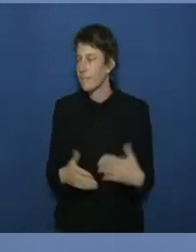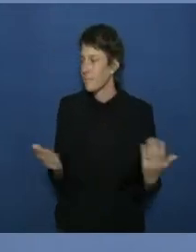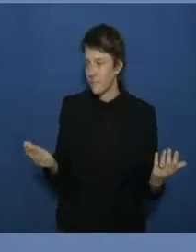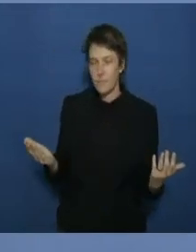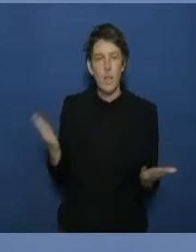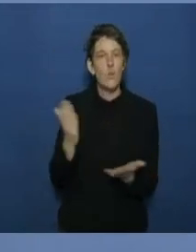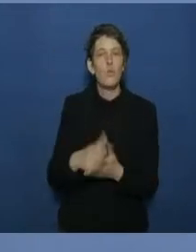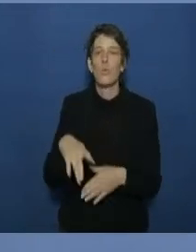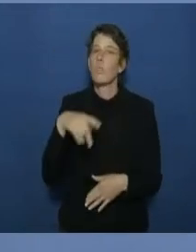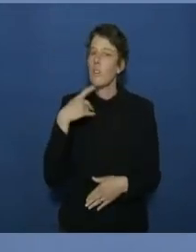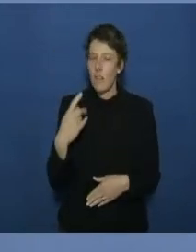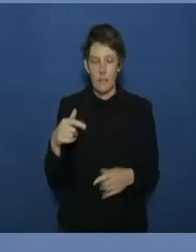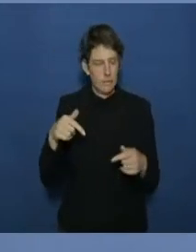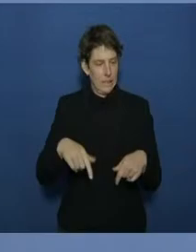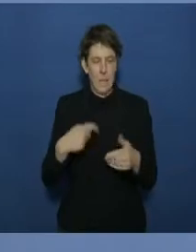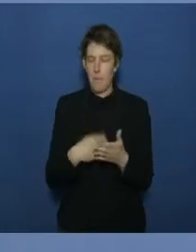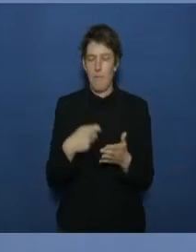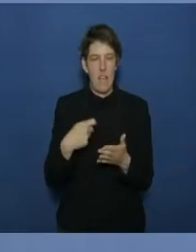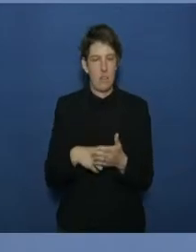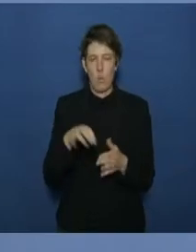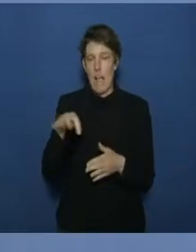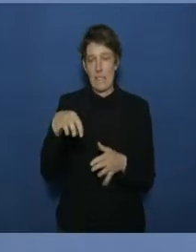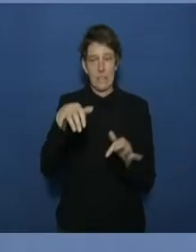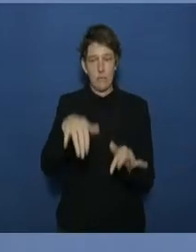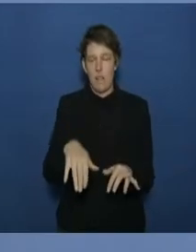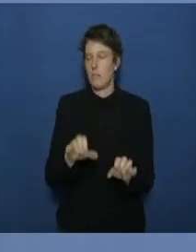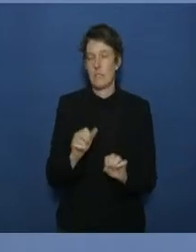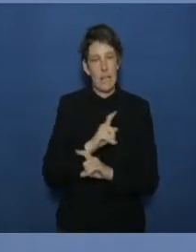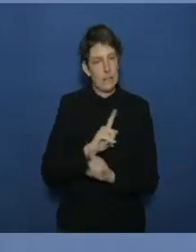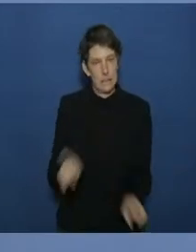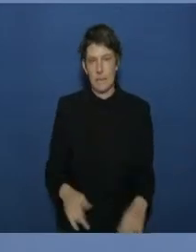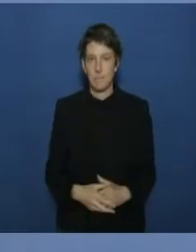Wie gesagt, ich kann hier keine Bewertung zu einzelnen Vorfällen abgeben.